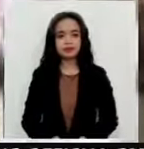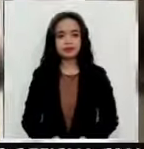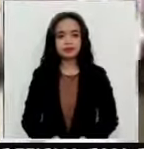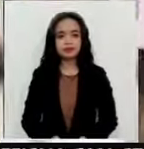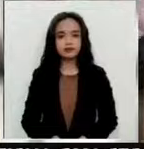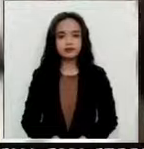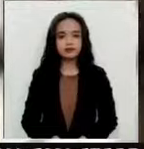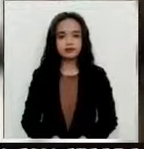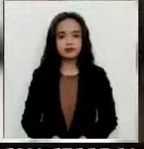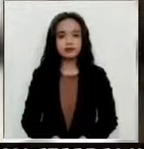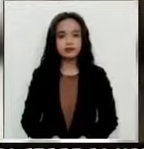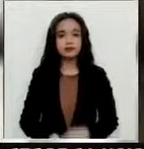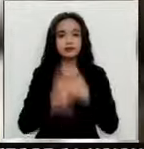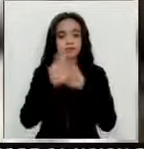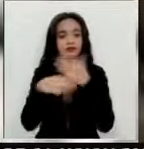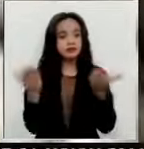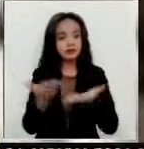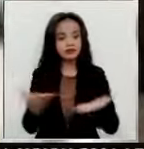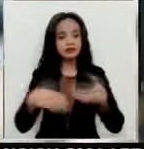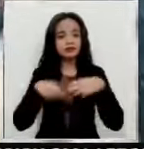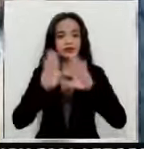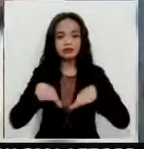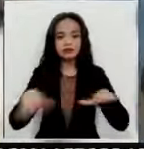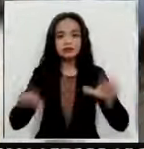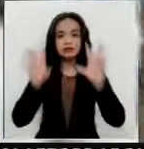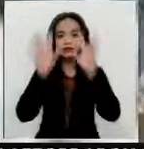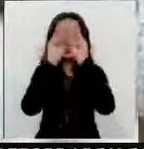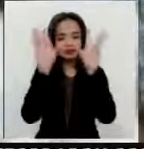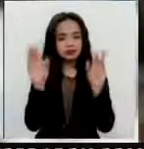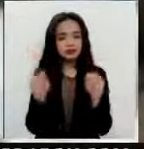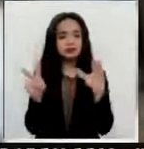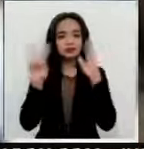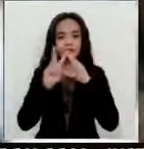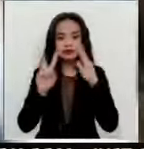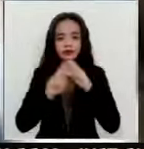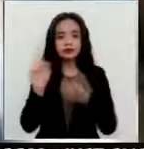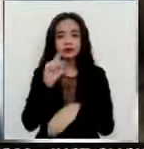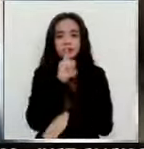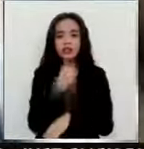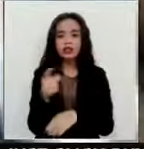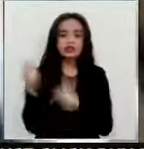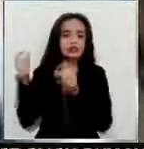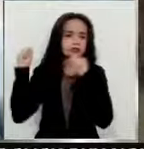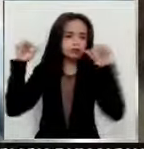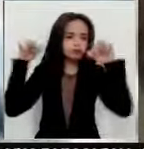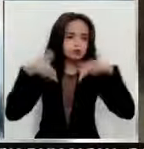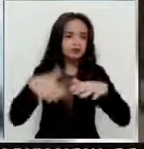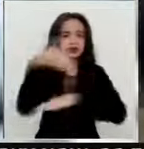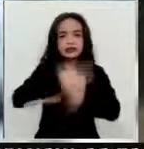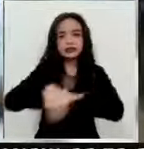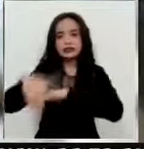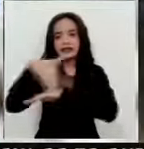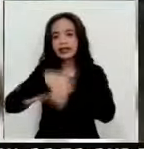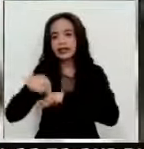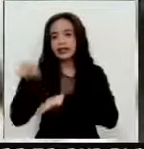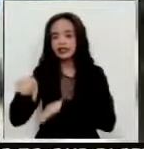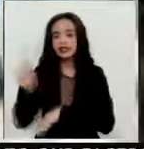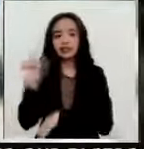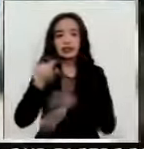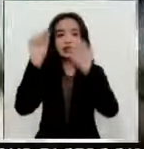Balik naman dito sa Children's Christmas Village, ang talagang dinarayo dito tuwing gabi, itong artificial snow show